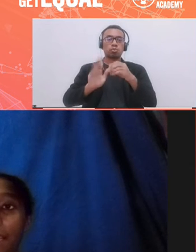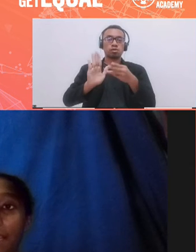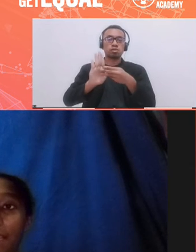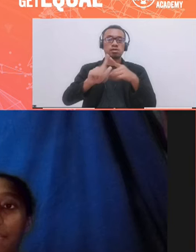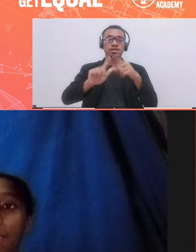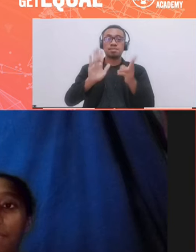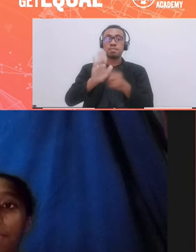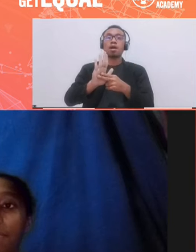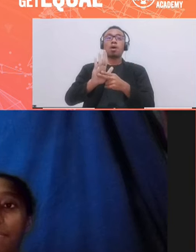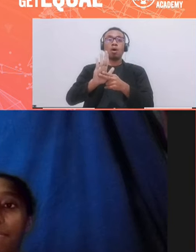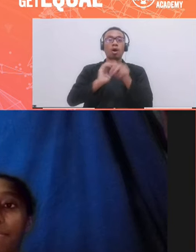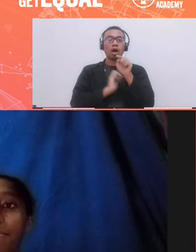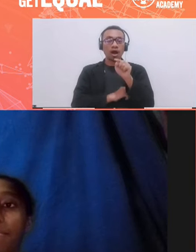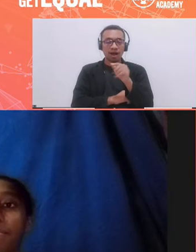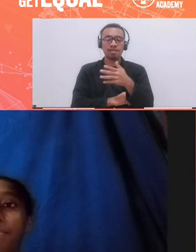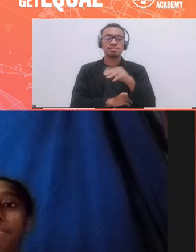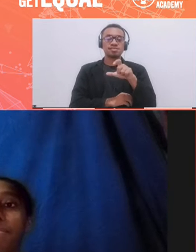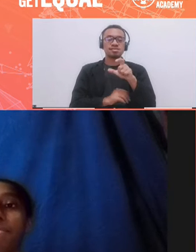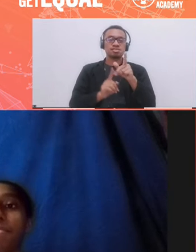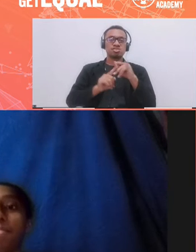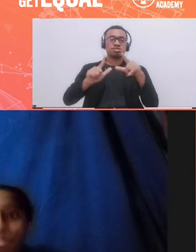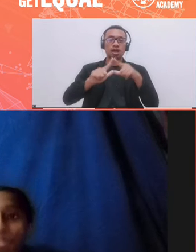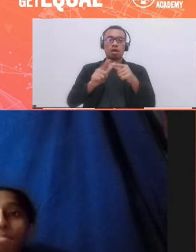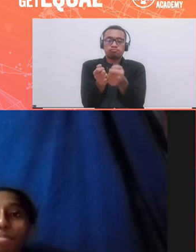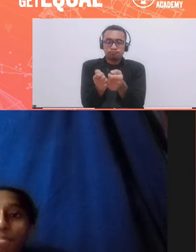Cia yang pegang selama kurang lebih 1 jam ya, Cia, ya?